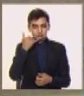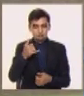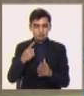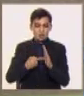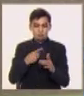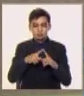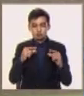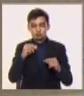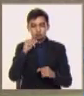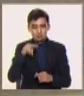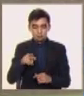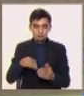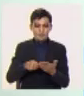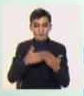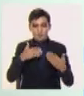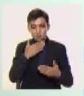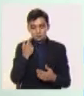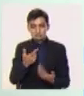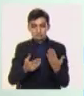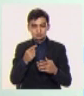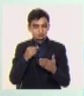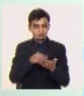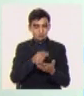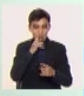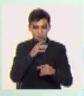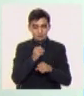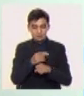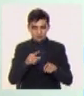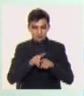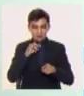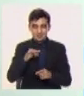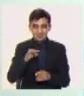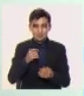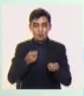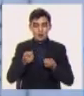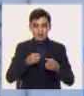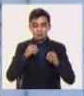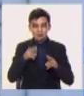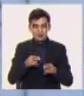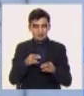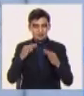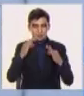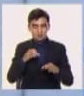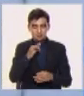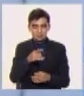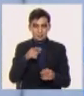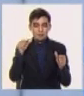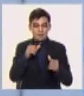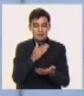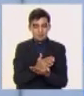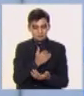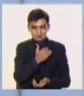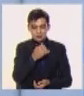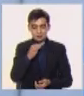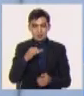грозит отчислением. С 2018 года вузам законодательно предоставили академическую и управленческую свободу, так что они имеют на это право. Правда, в